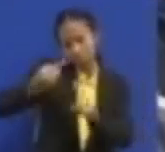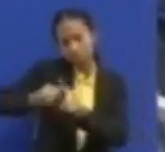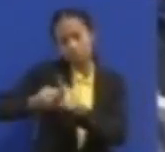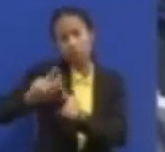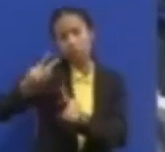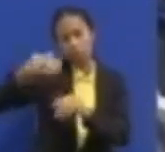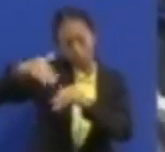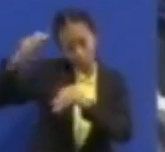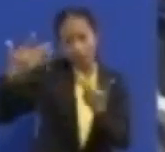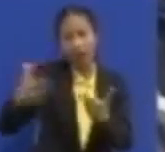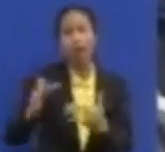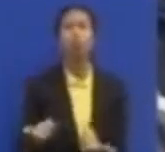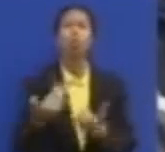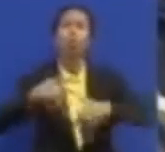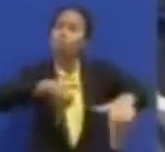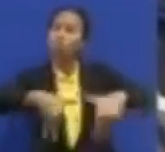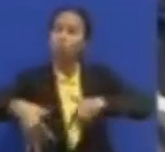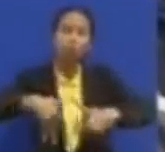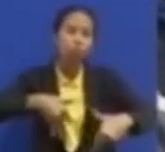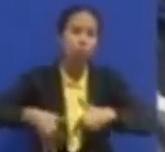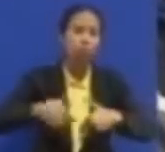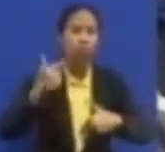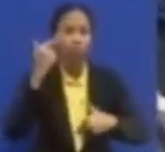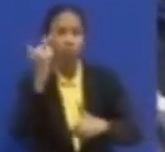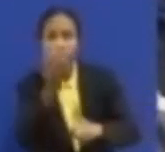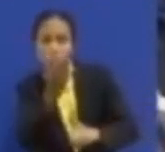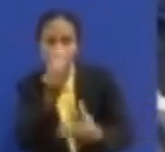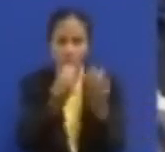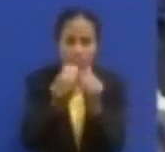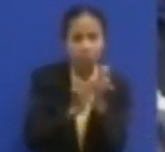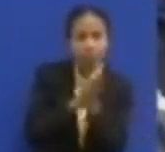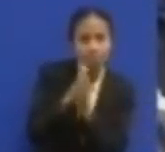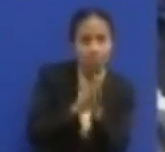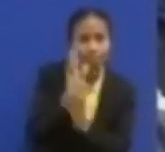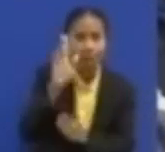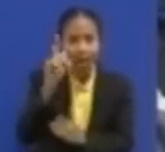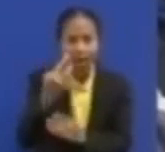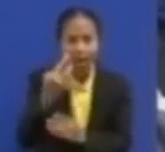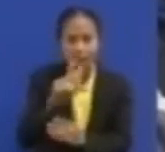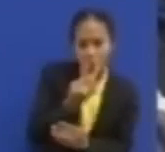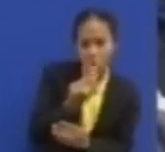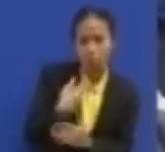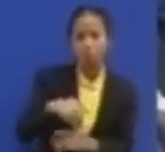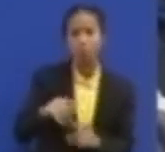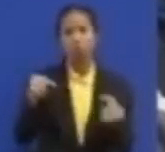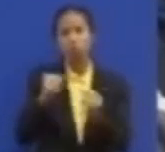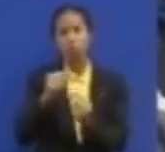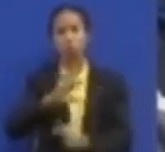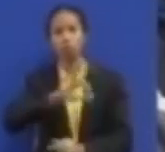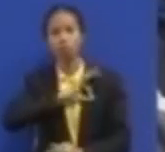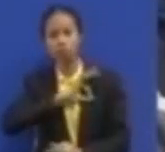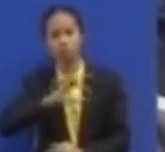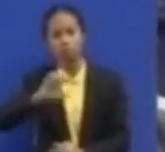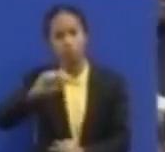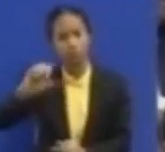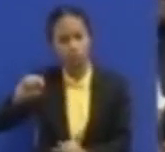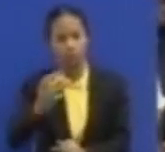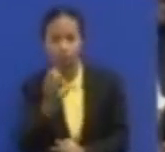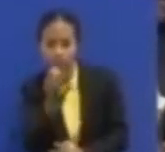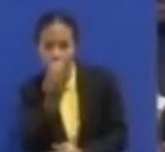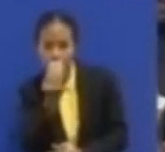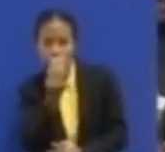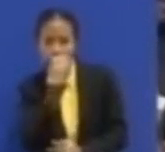องประชาชนได้ติดตามการทำงานของสภาผู้แทนราษฎรและให้ความไว้วางใจมาโดยตลอดนะครับที่ได้รับ